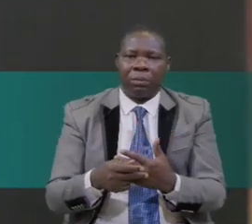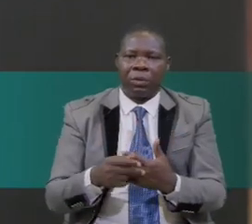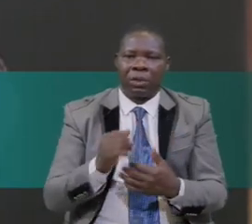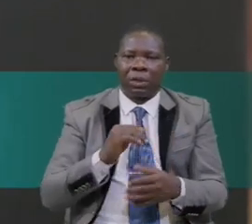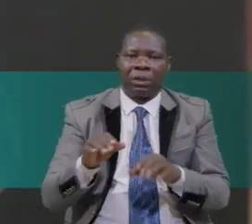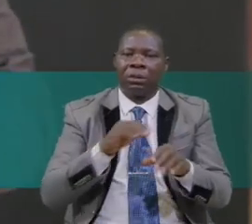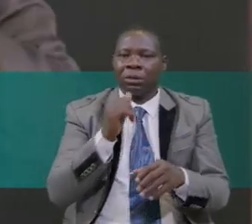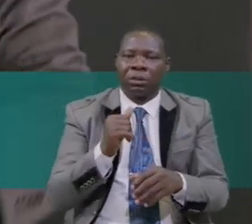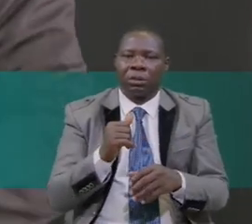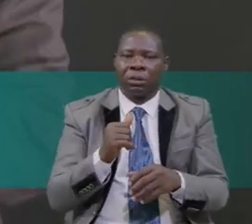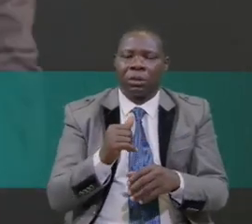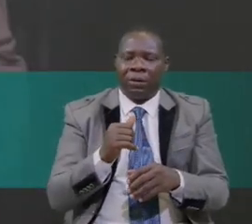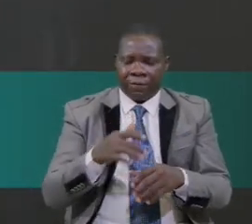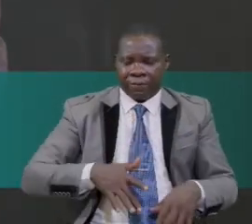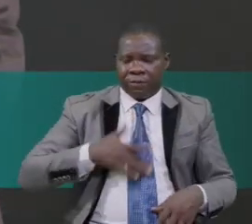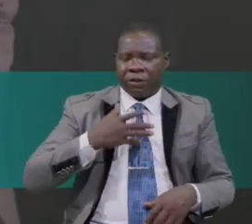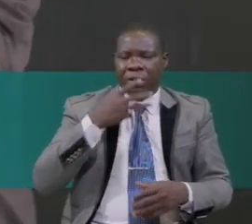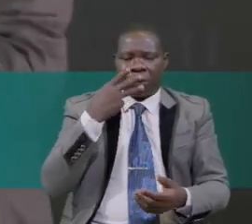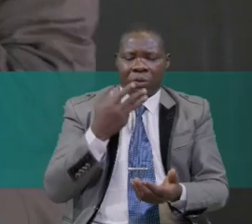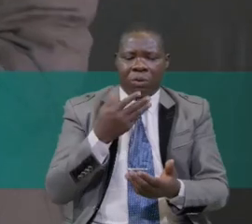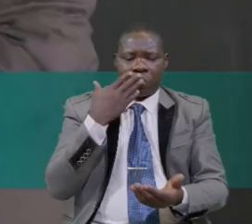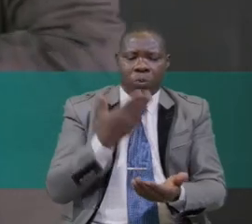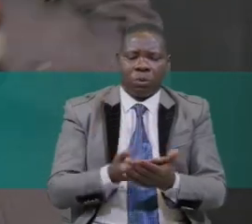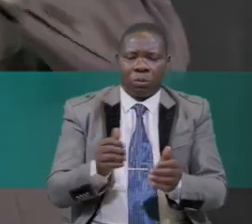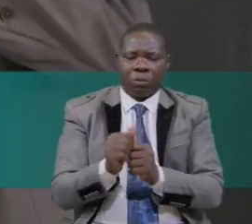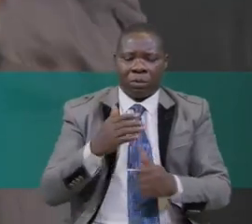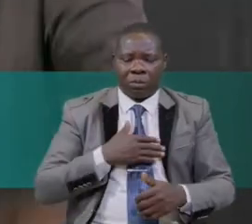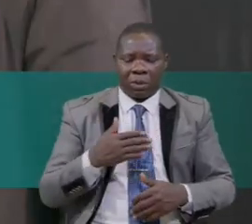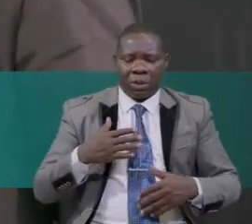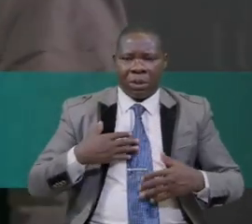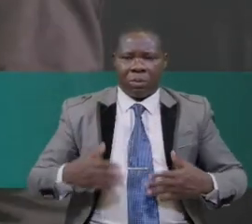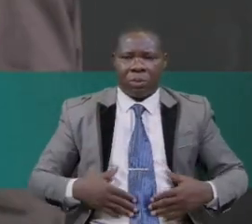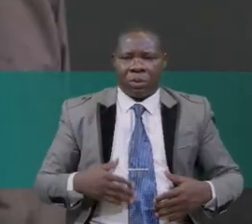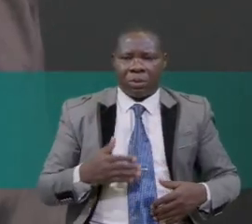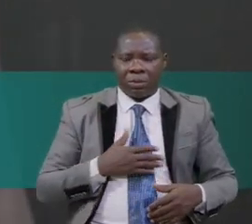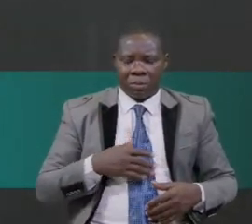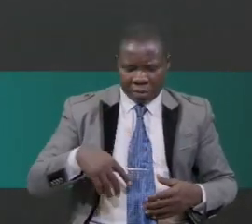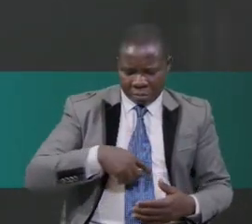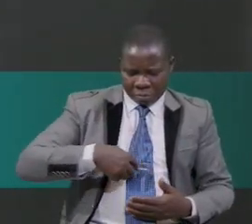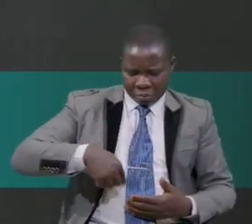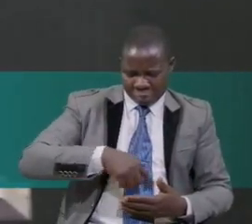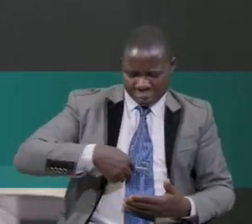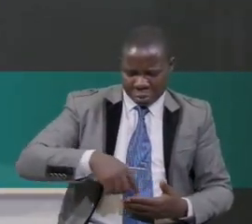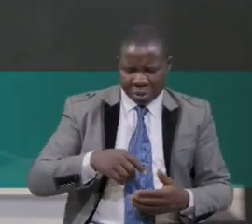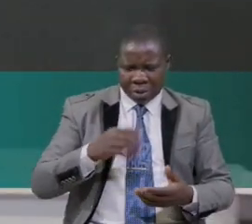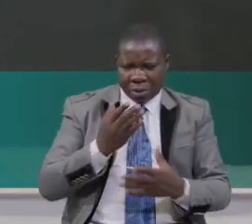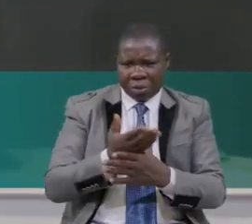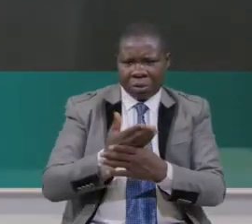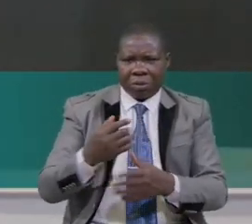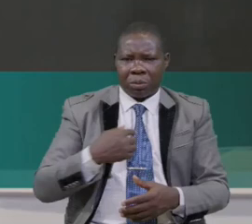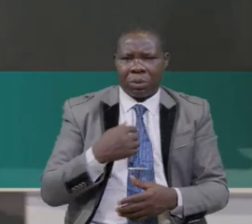j'avais mangé quelque chose que mon organisme n'avait pas accepté. Et j'avais des problèmes au ventre.